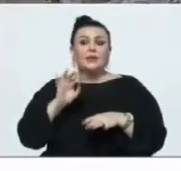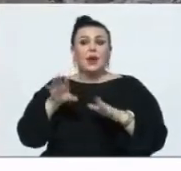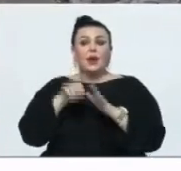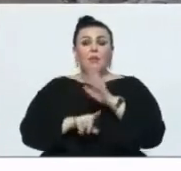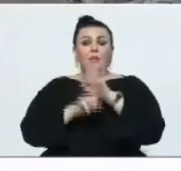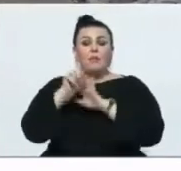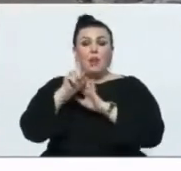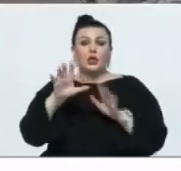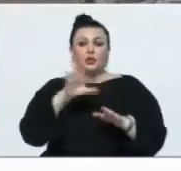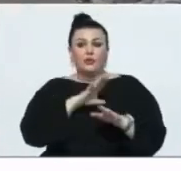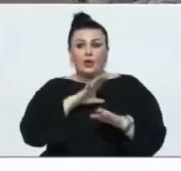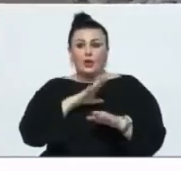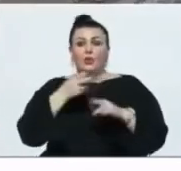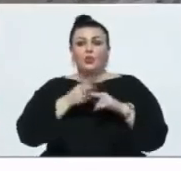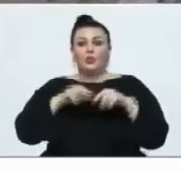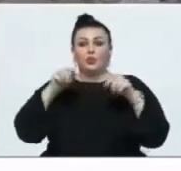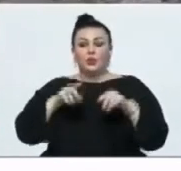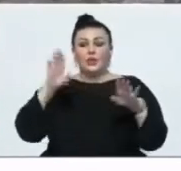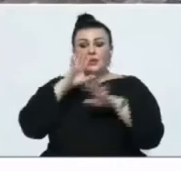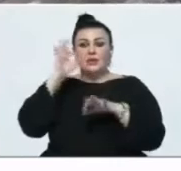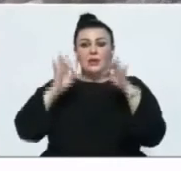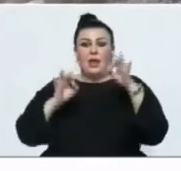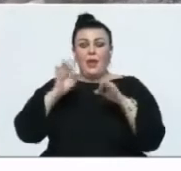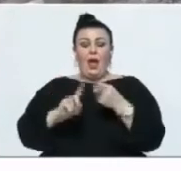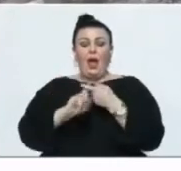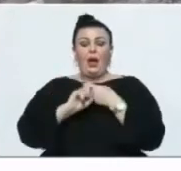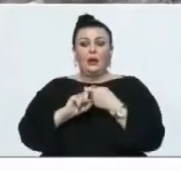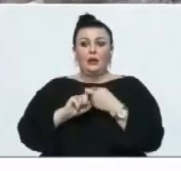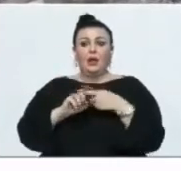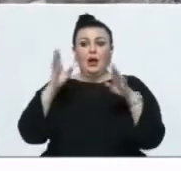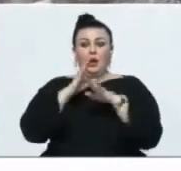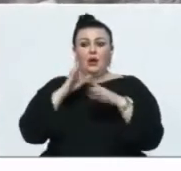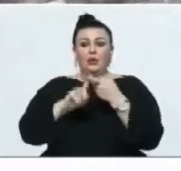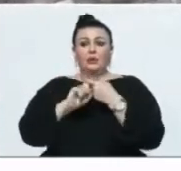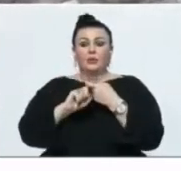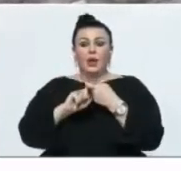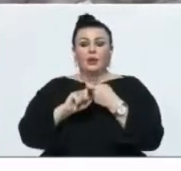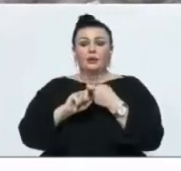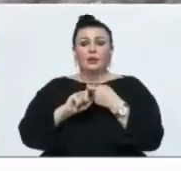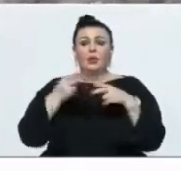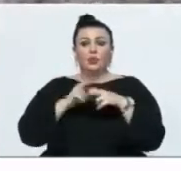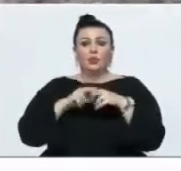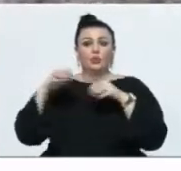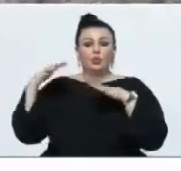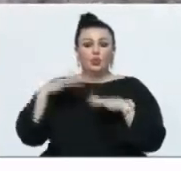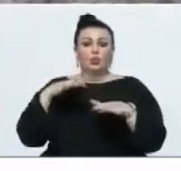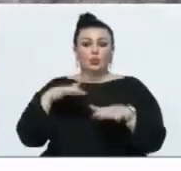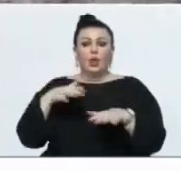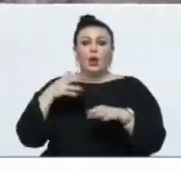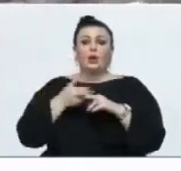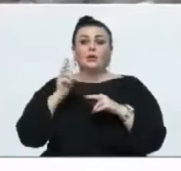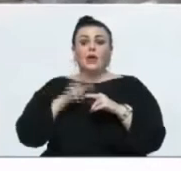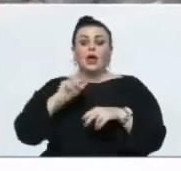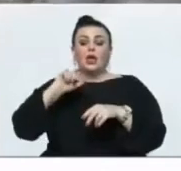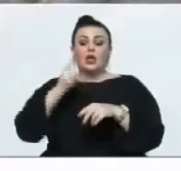sızmadan baş verib. Yəni burada təbiət hadisəsindən əlaqə, təbiətdə olan hadisələrlə bağlı bu sürüşmə baş verib. Bundan ikinci